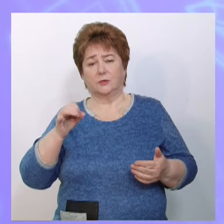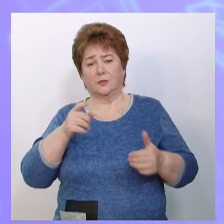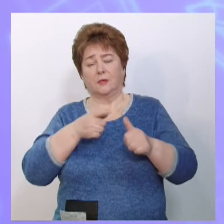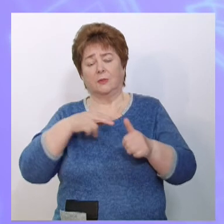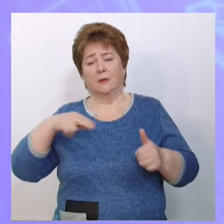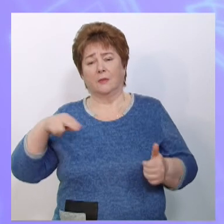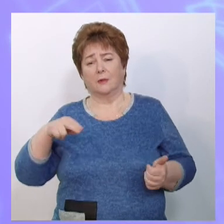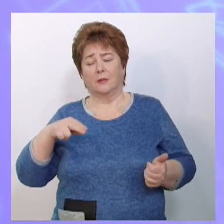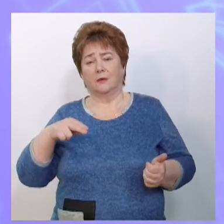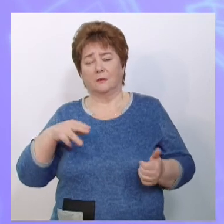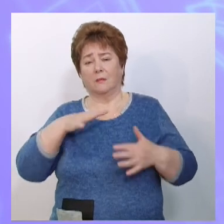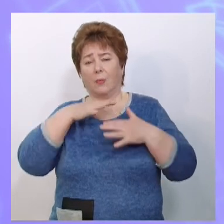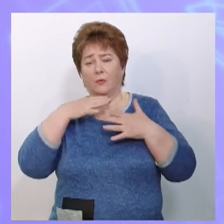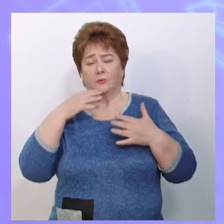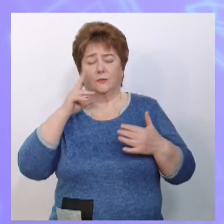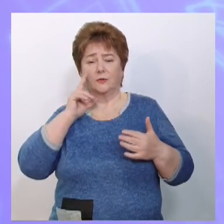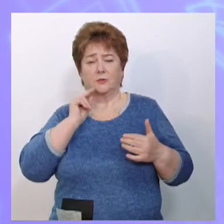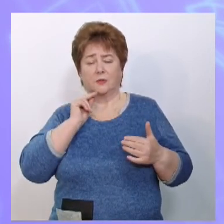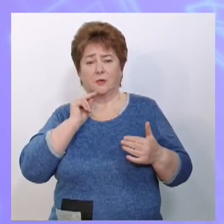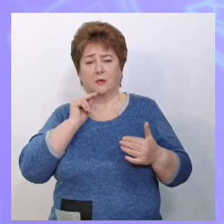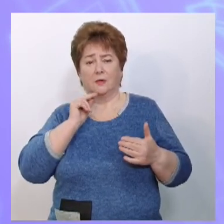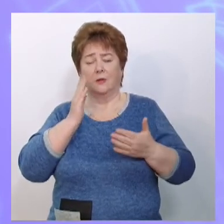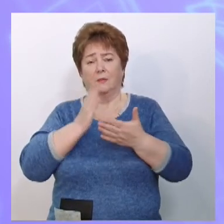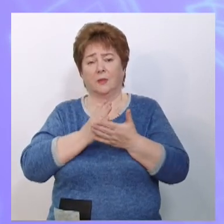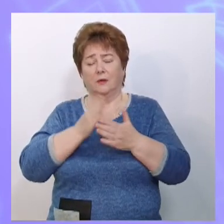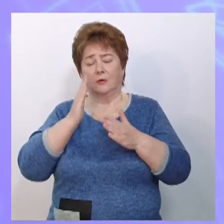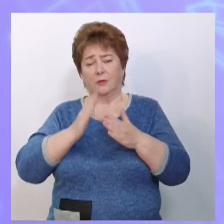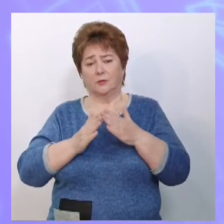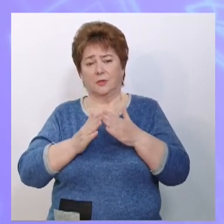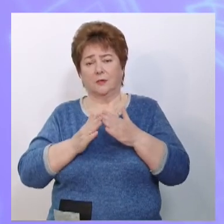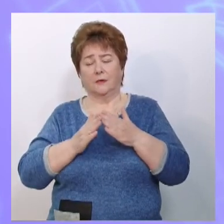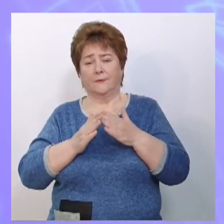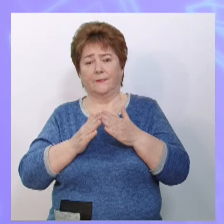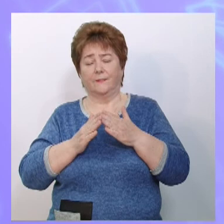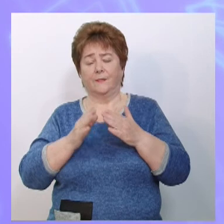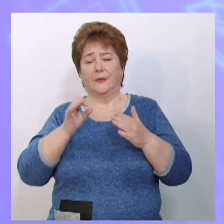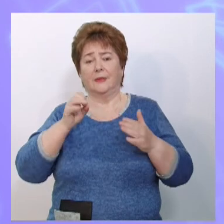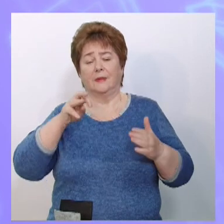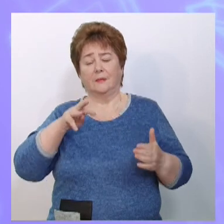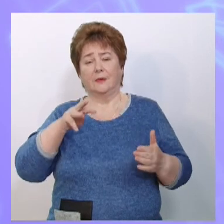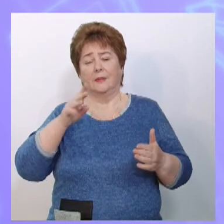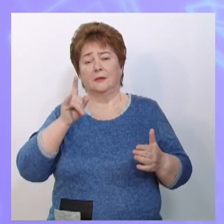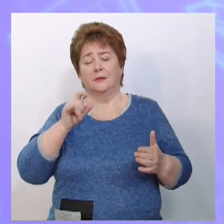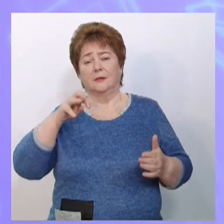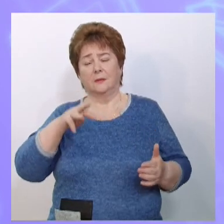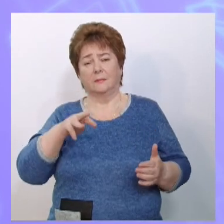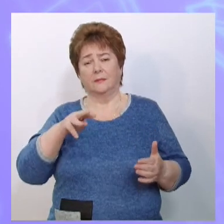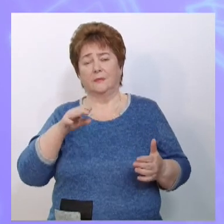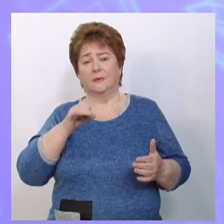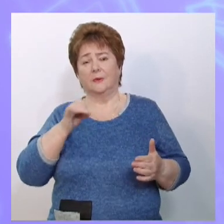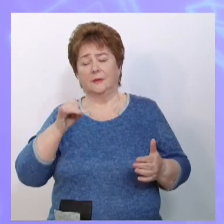имена прилагательные множественного числа имеют окончания «им», «им»